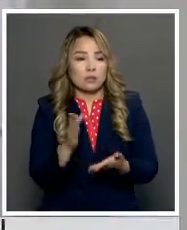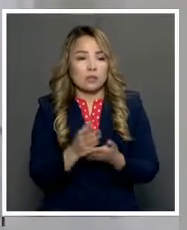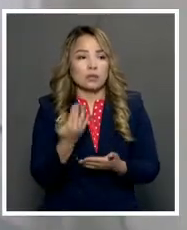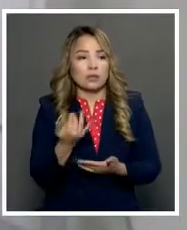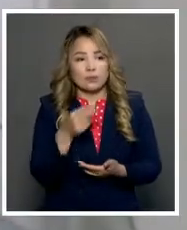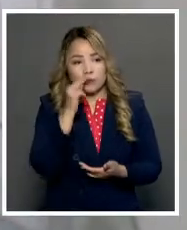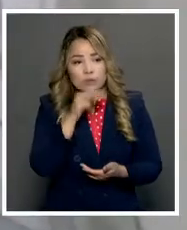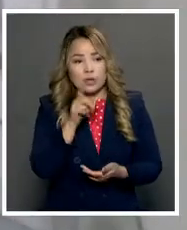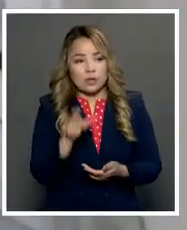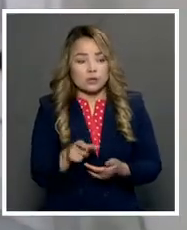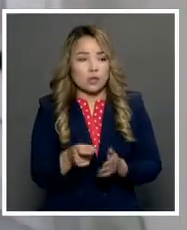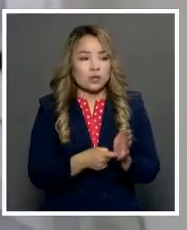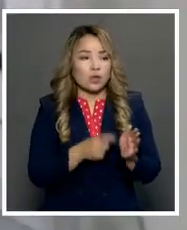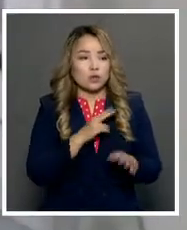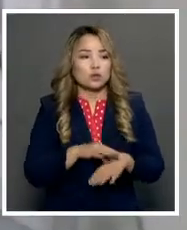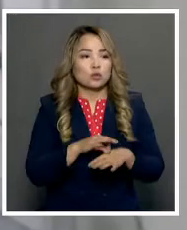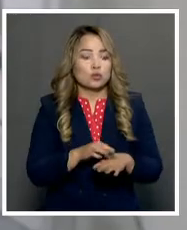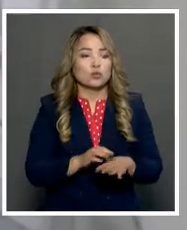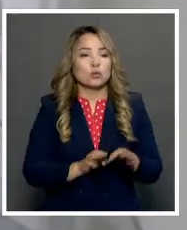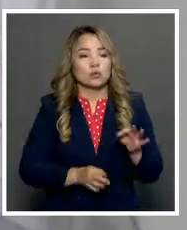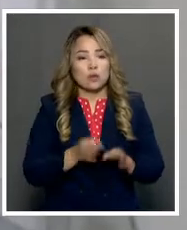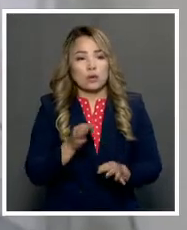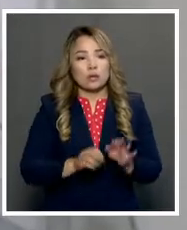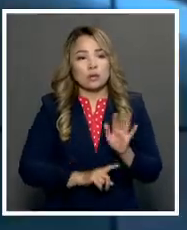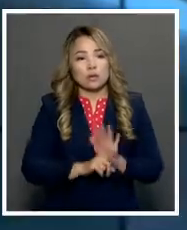қатысты сотқа дейінгі тергеу амалы басталды.